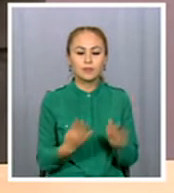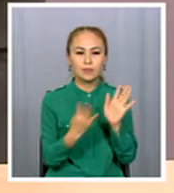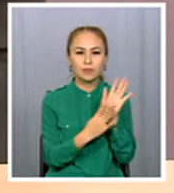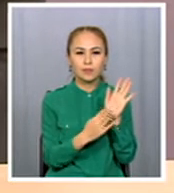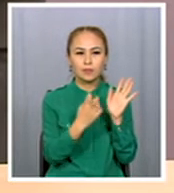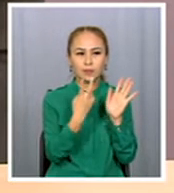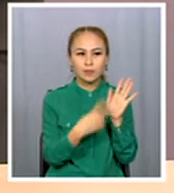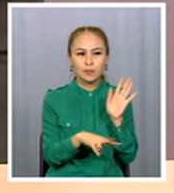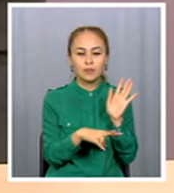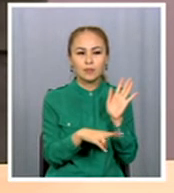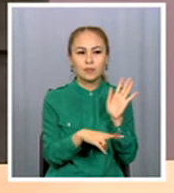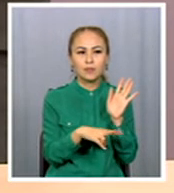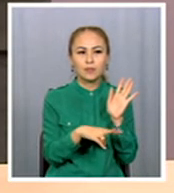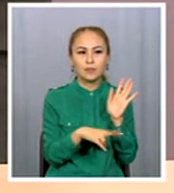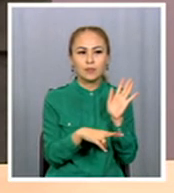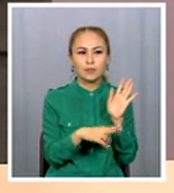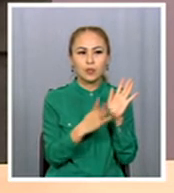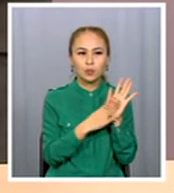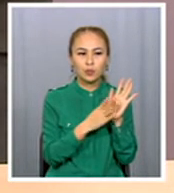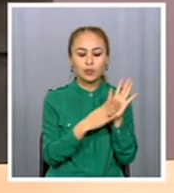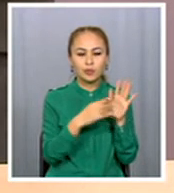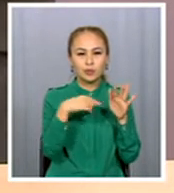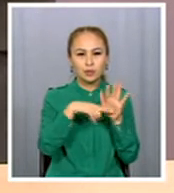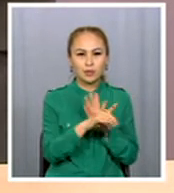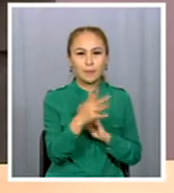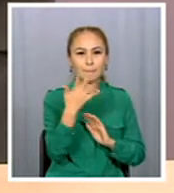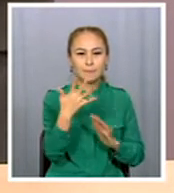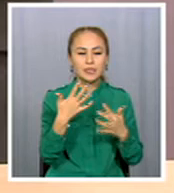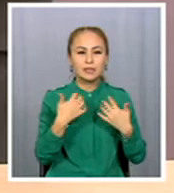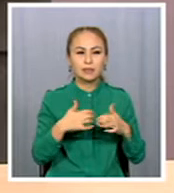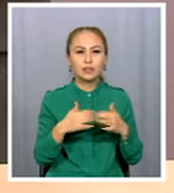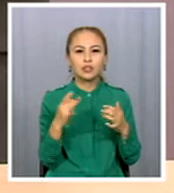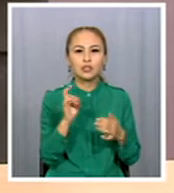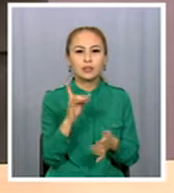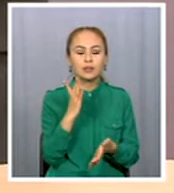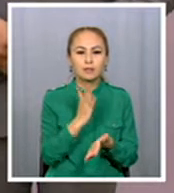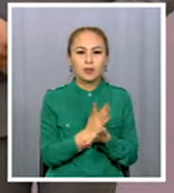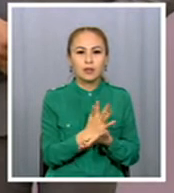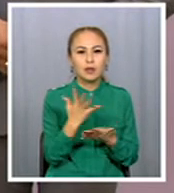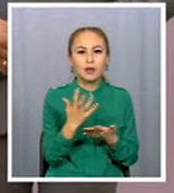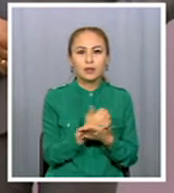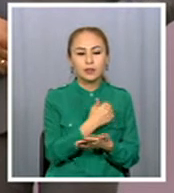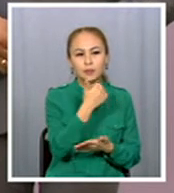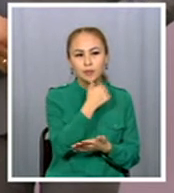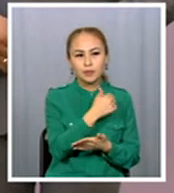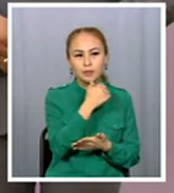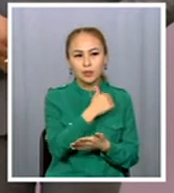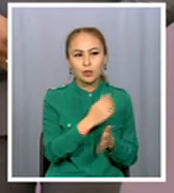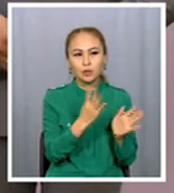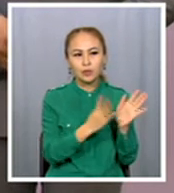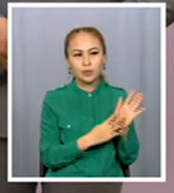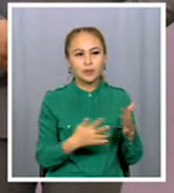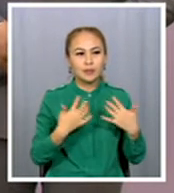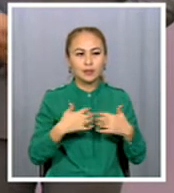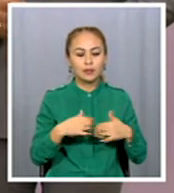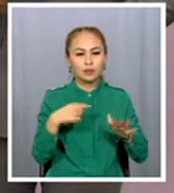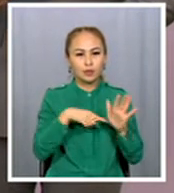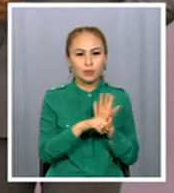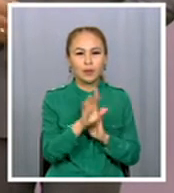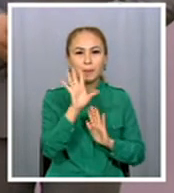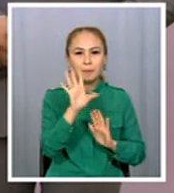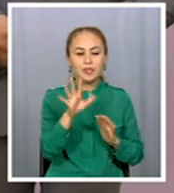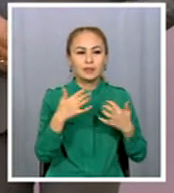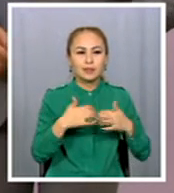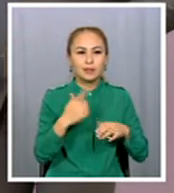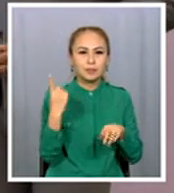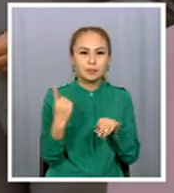Ол үшін 9 санның құрамында 5 саны неше рет кездесетінін анықтайық. 9 санның құрамында 5 саны 1